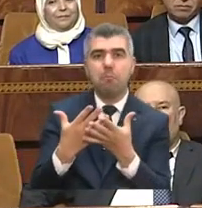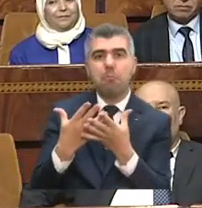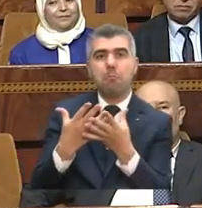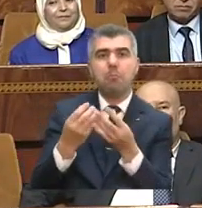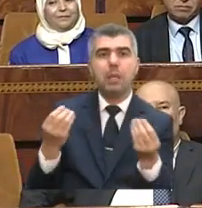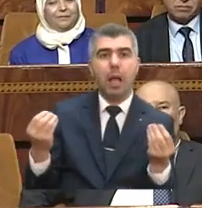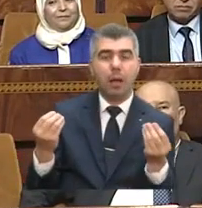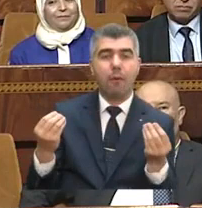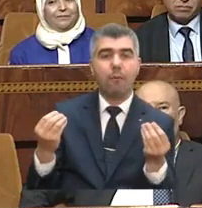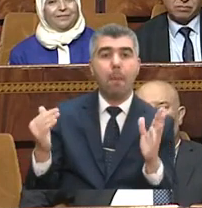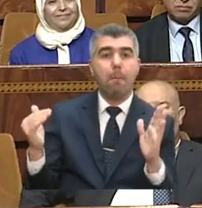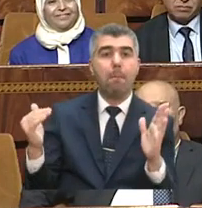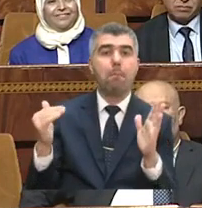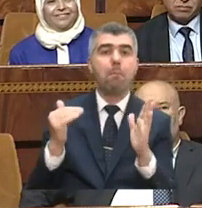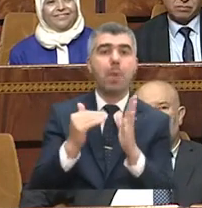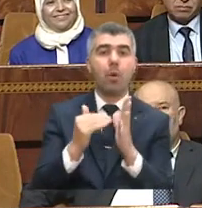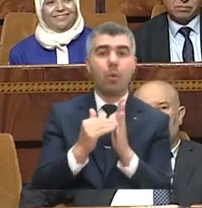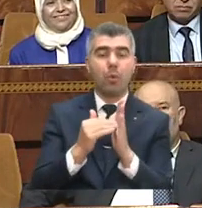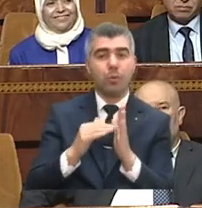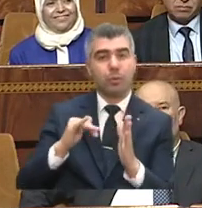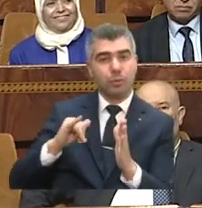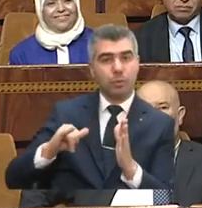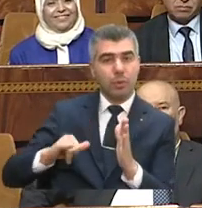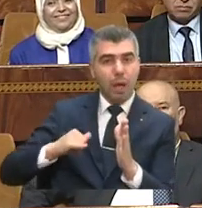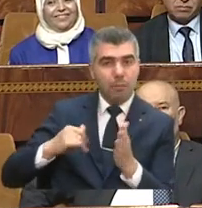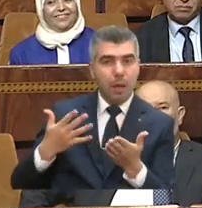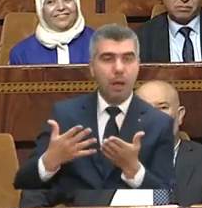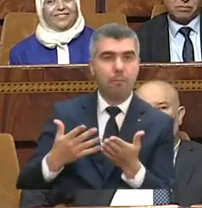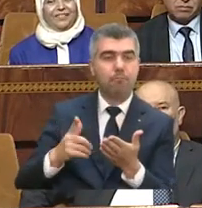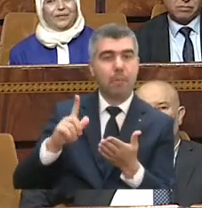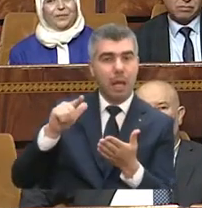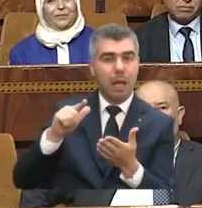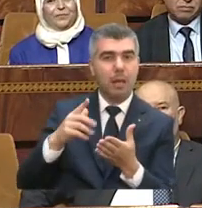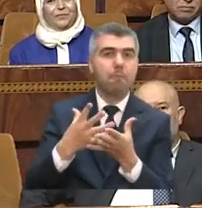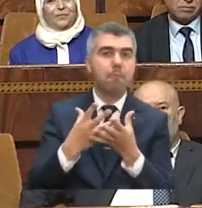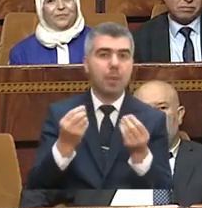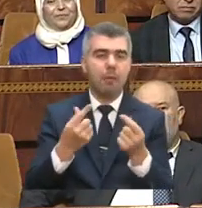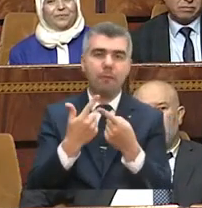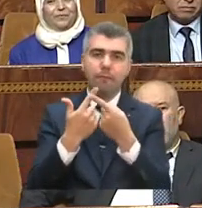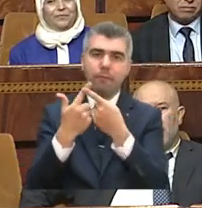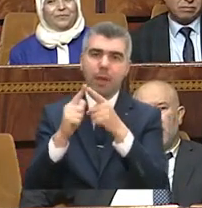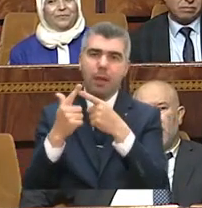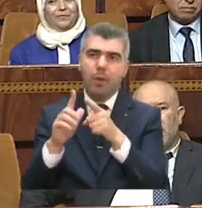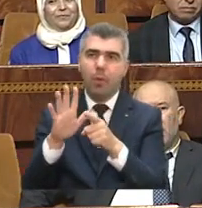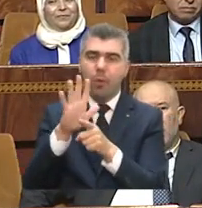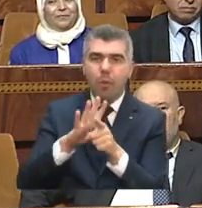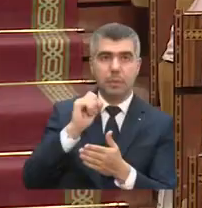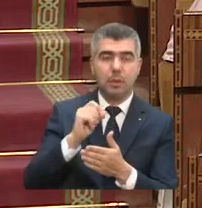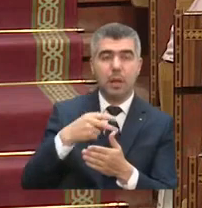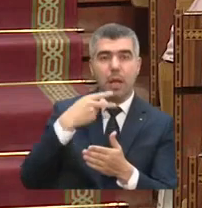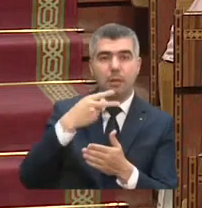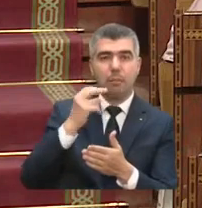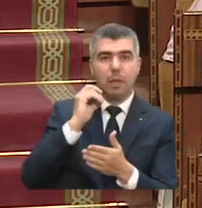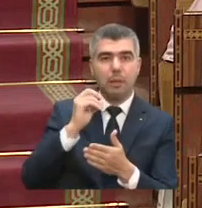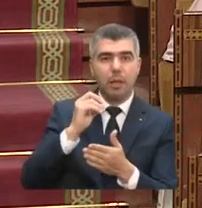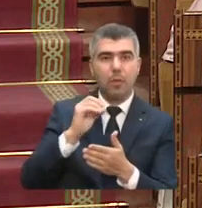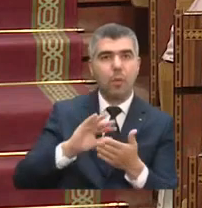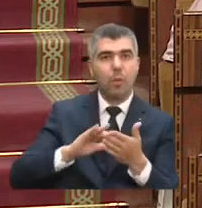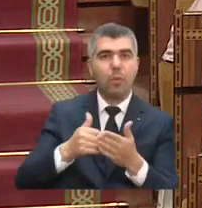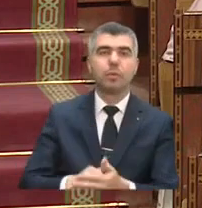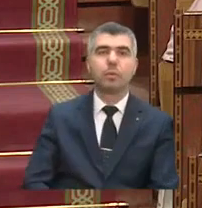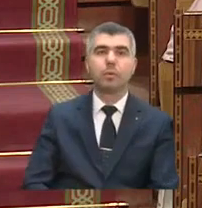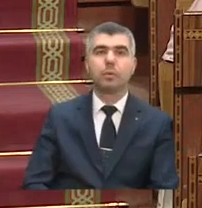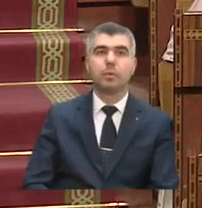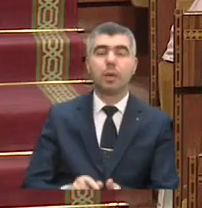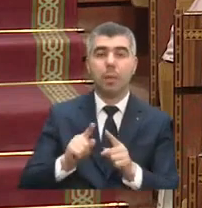من المواطنات والمواطنين، فيهم شباب. وكيف ما اختلف الفن بجميع أنواعه والأذواق تختلف.